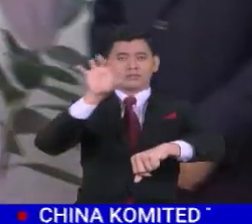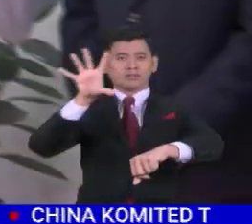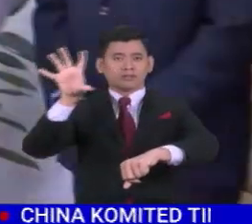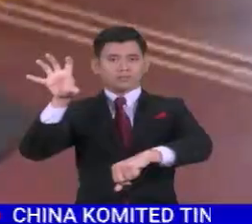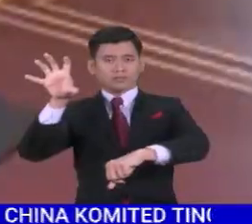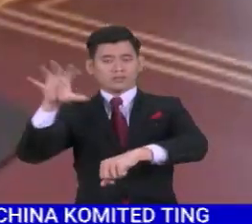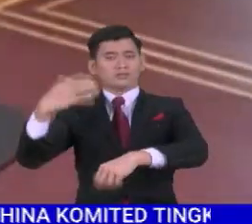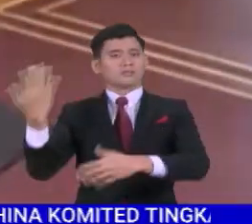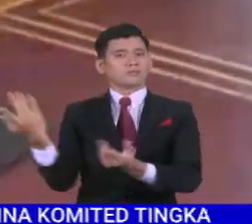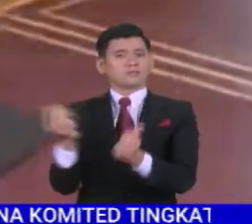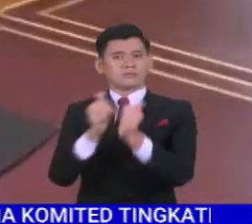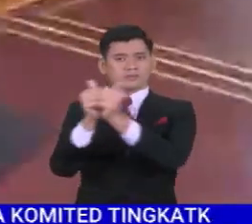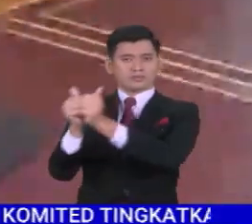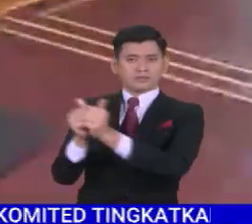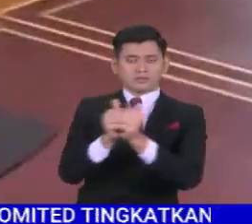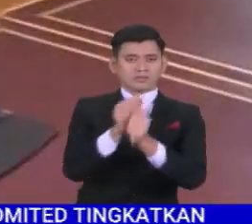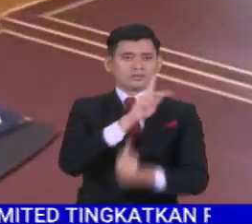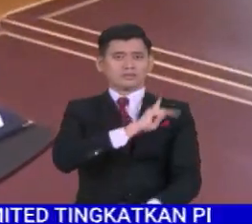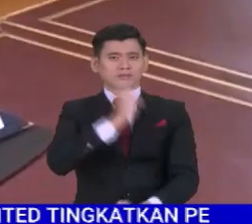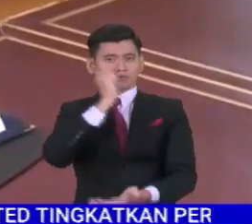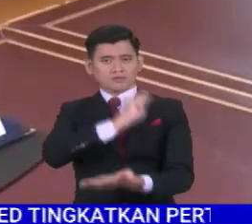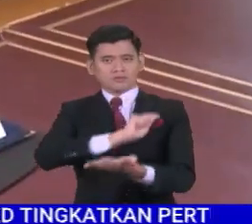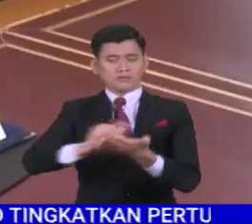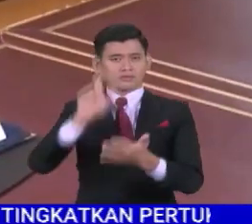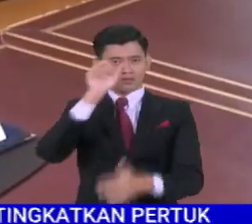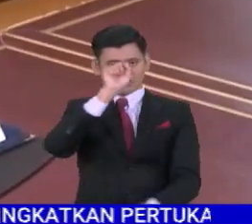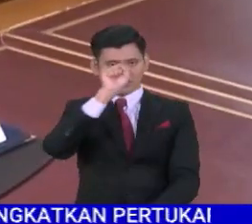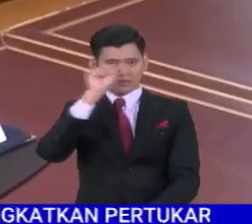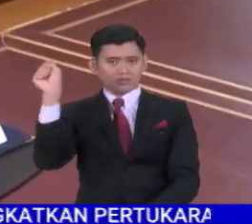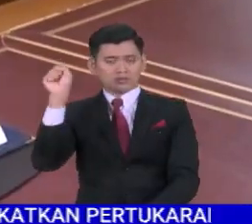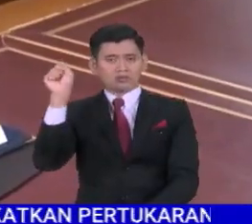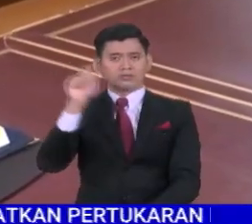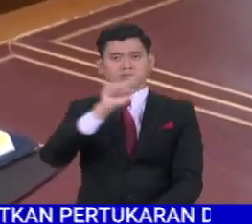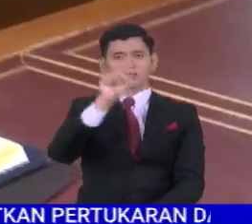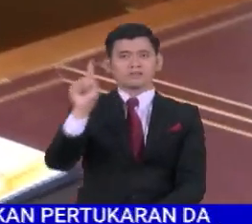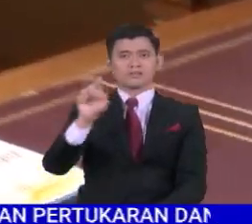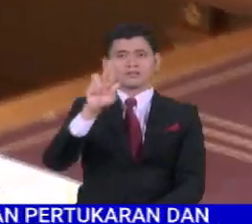ketua Septi usaha negara Tantri Muhammad Zuki Ali